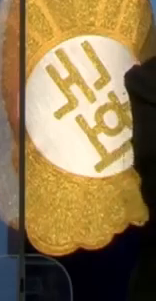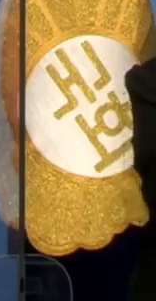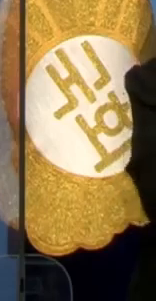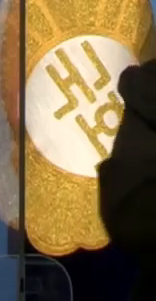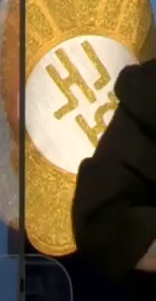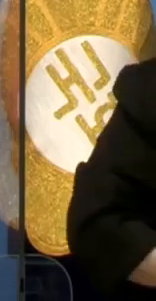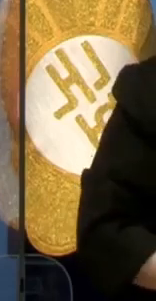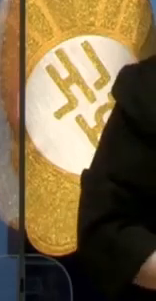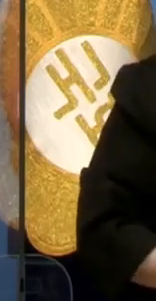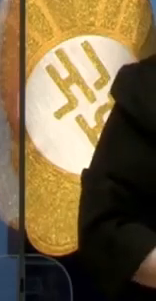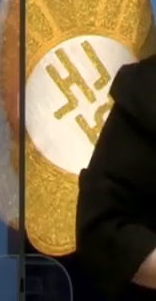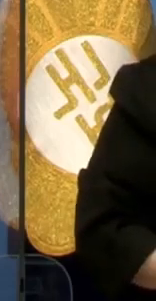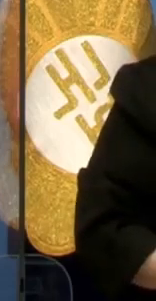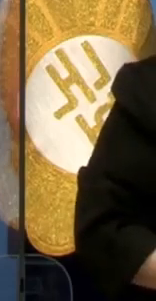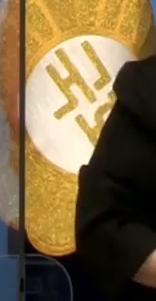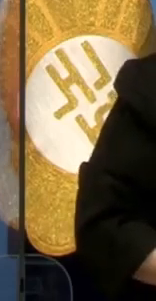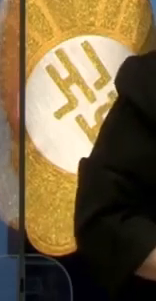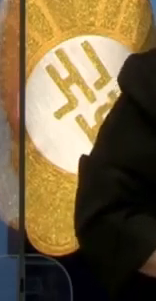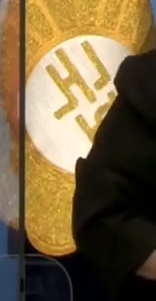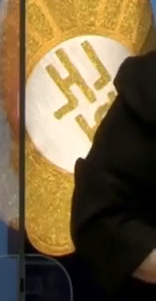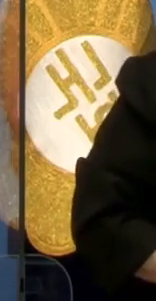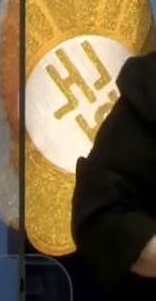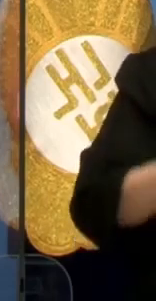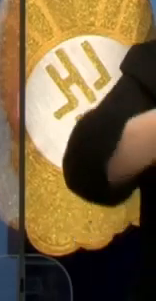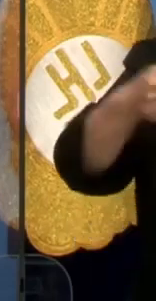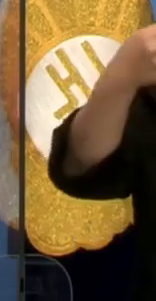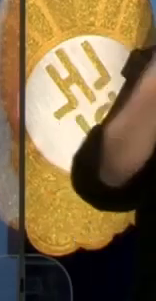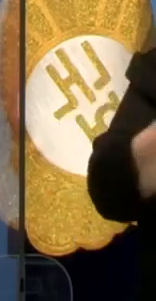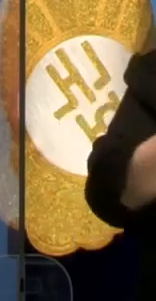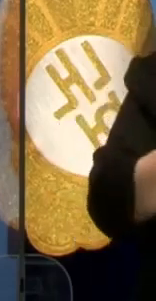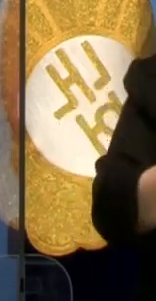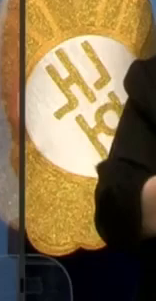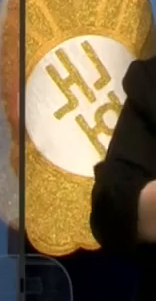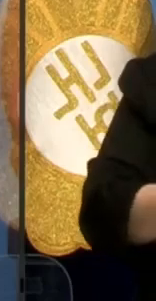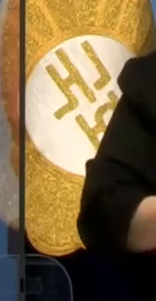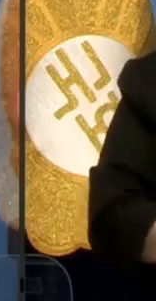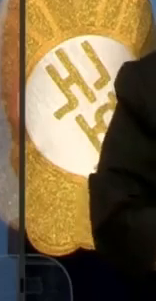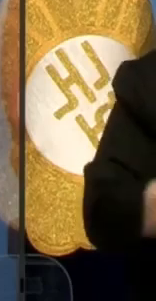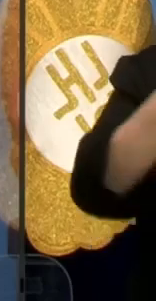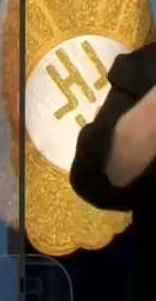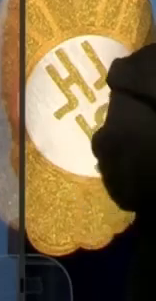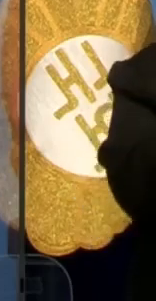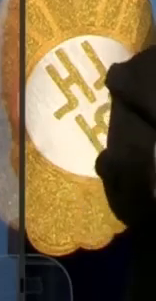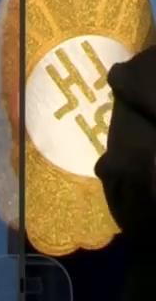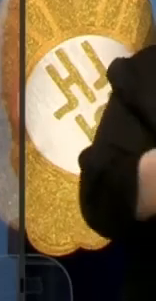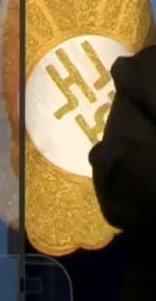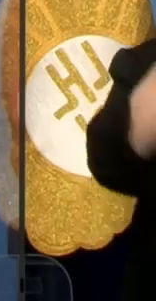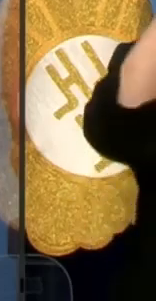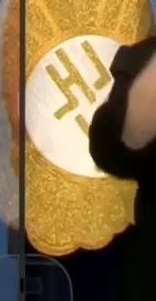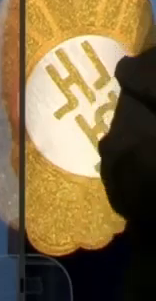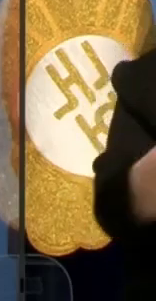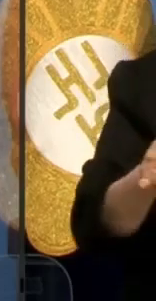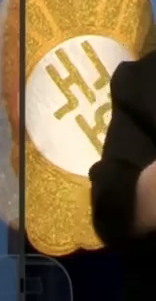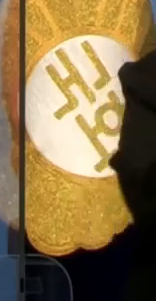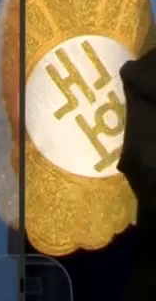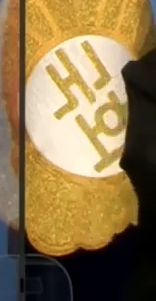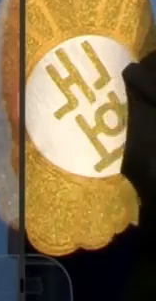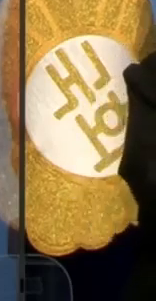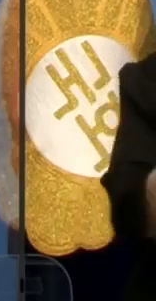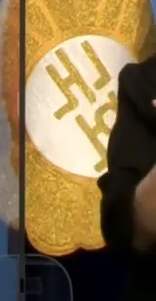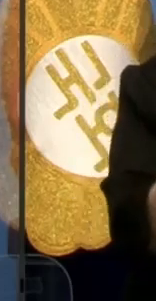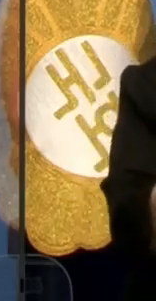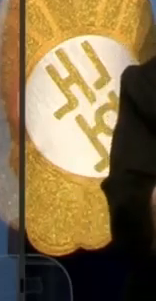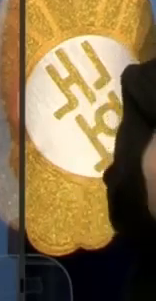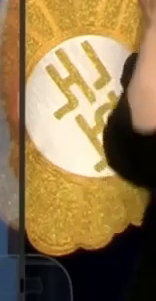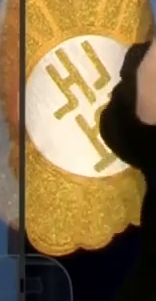것입니다. 조부는 항일에 앞장서고 부친은 호국의 영령이시며 최재형 본인은 삶의 마무리를